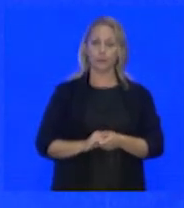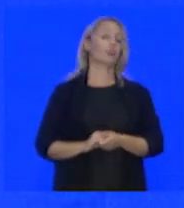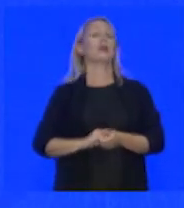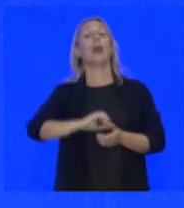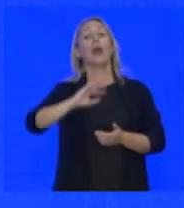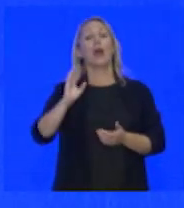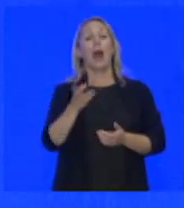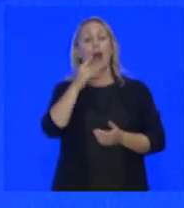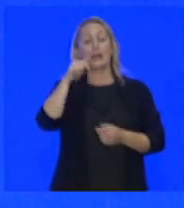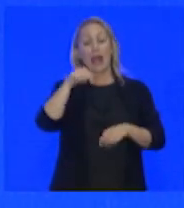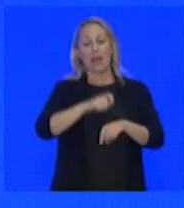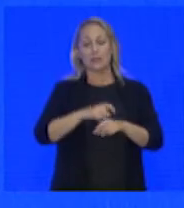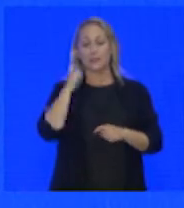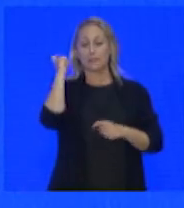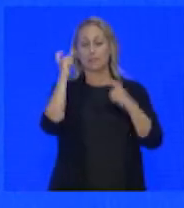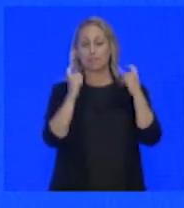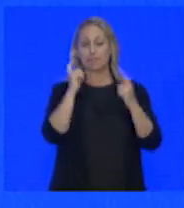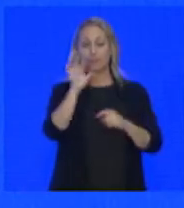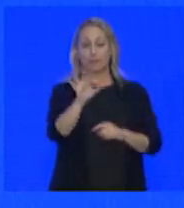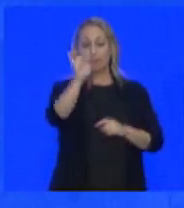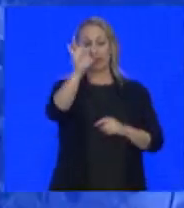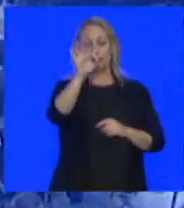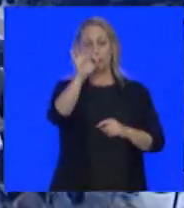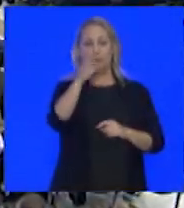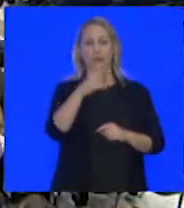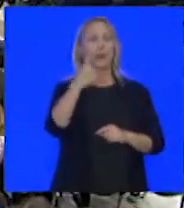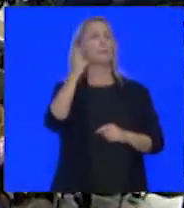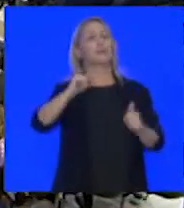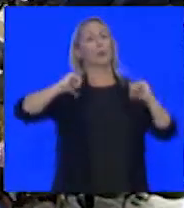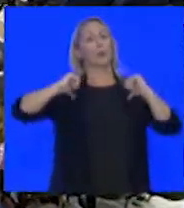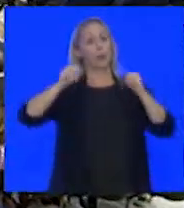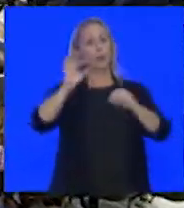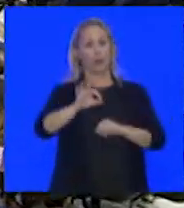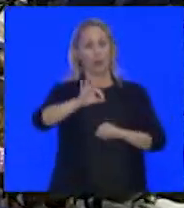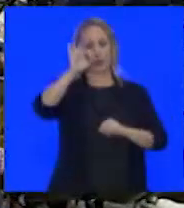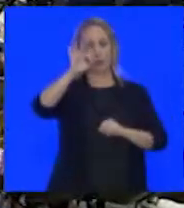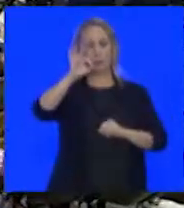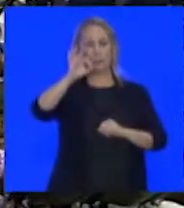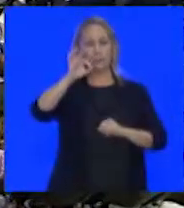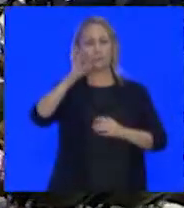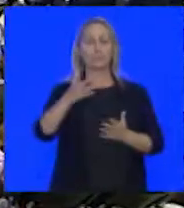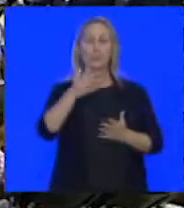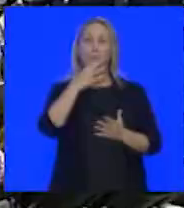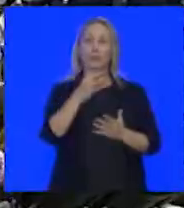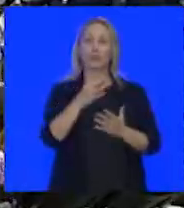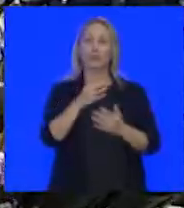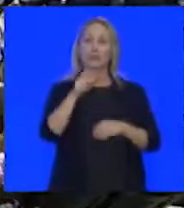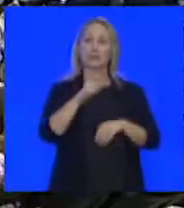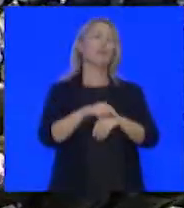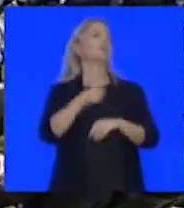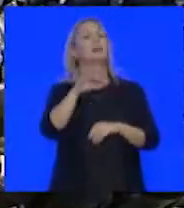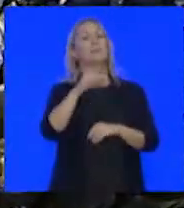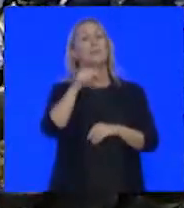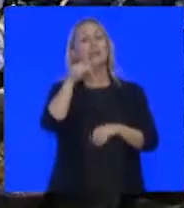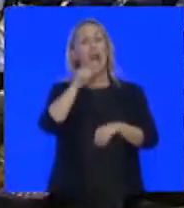Αν πάντως ξεχώριζα μία θεσμική πρωτοβουλία άξια να τονιστεί στο πλαίσιο αυτής